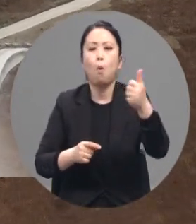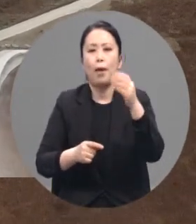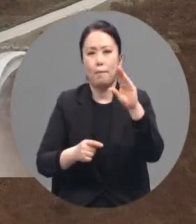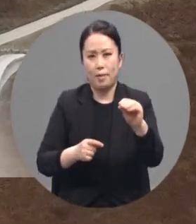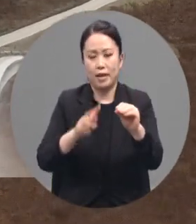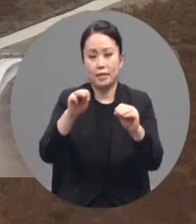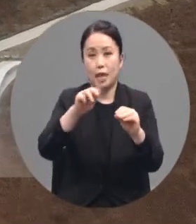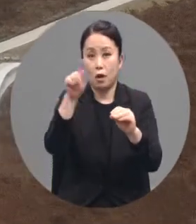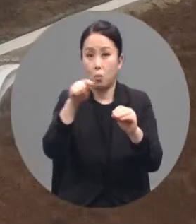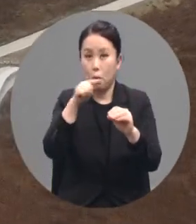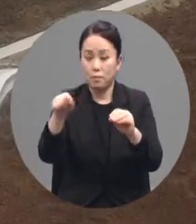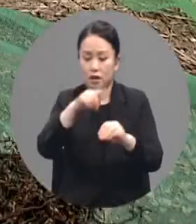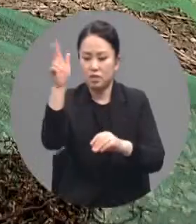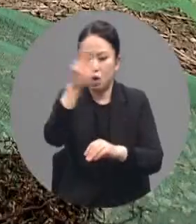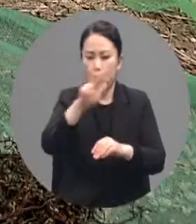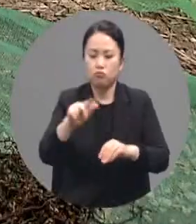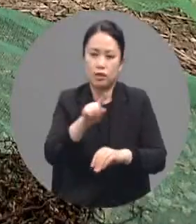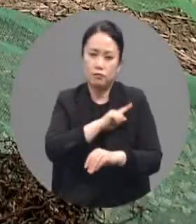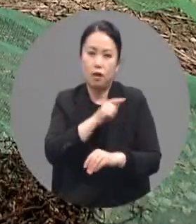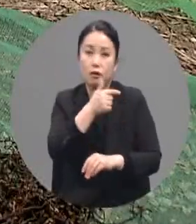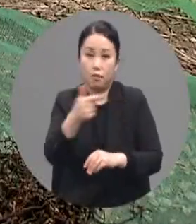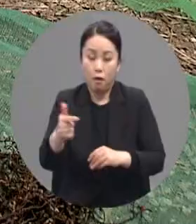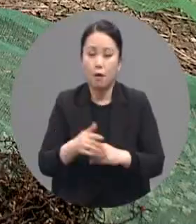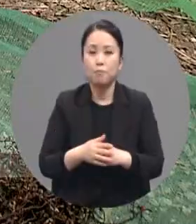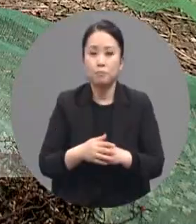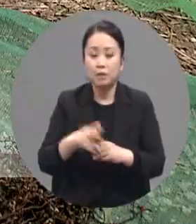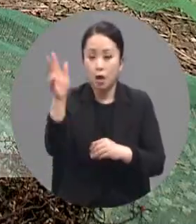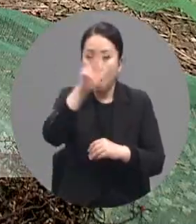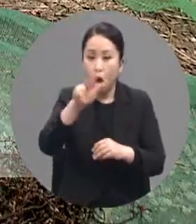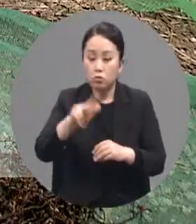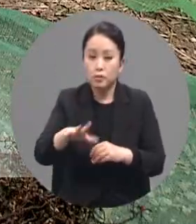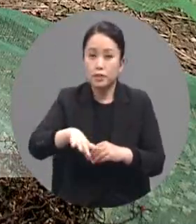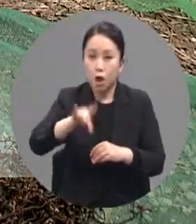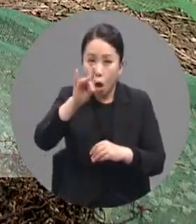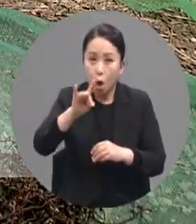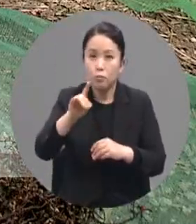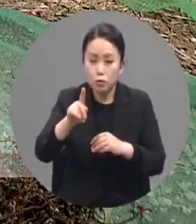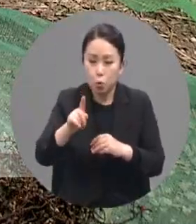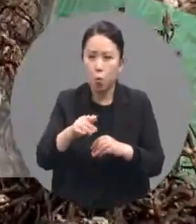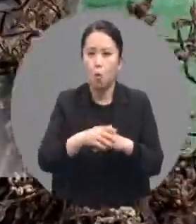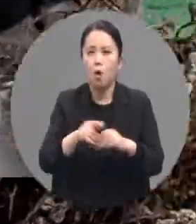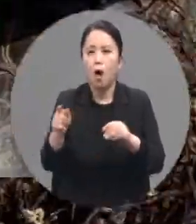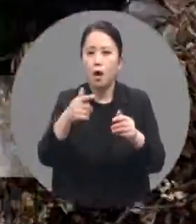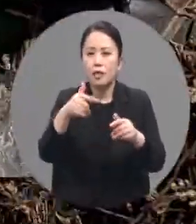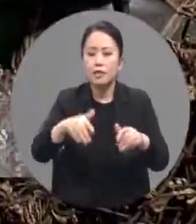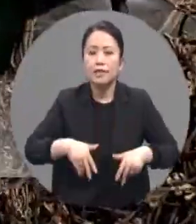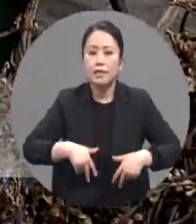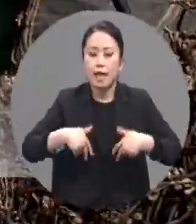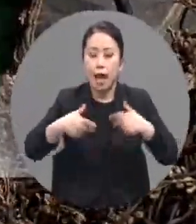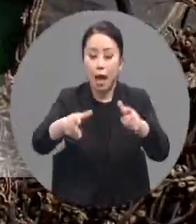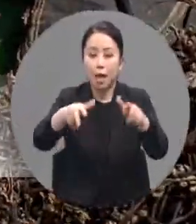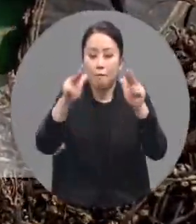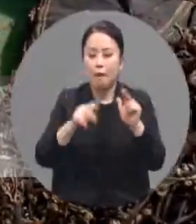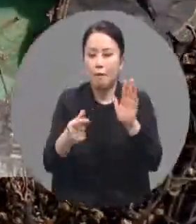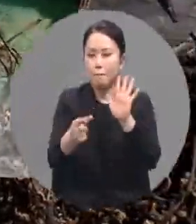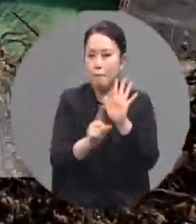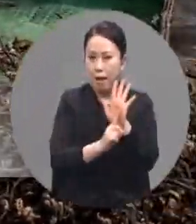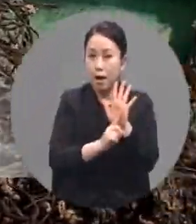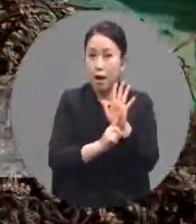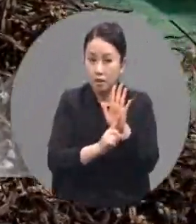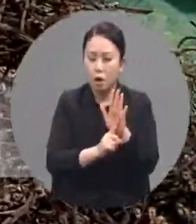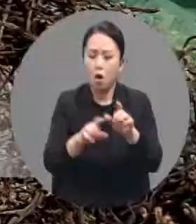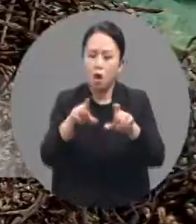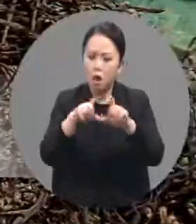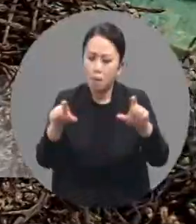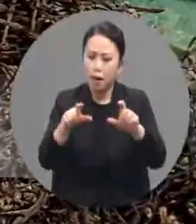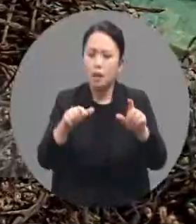재배지로는 전국 최대 규모입니다. 전국 최초로 지리적 표시 인증을 획득한 남해 고사리는 일반 고사리보다 20%